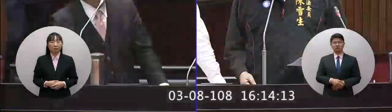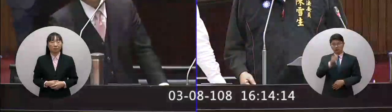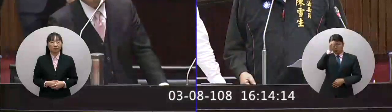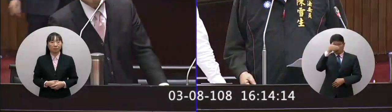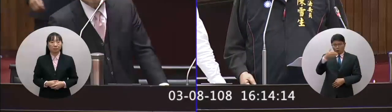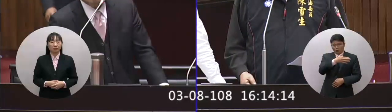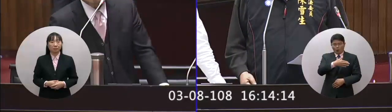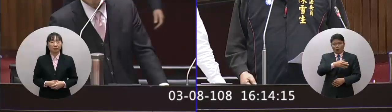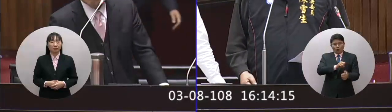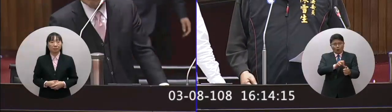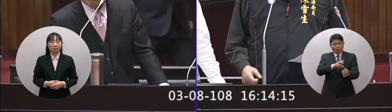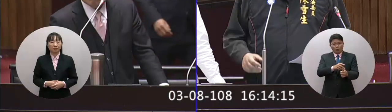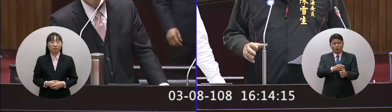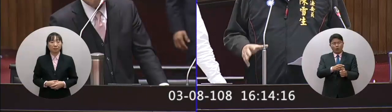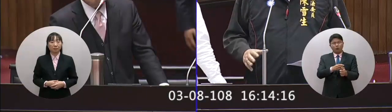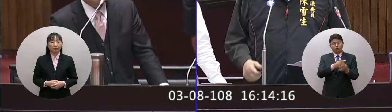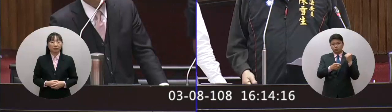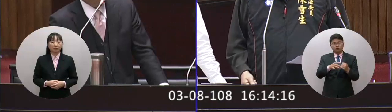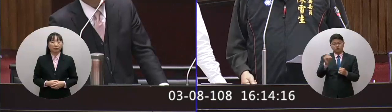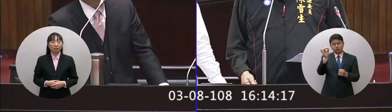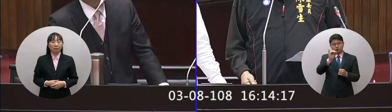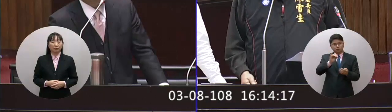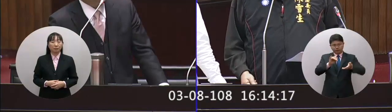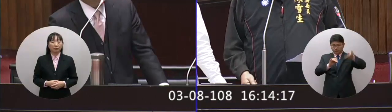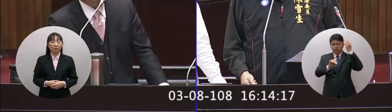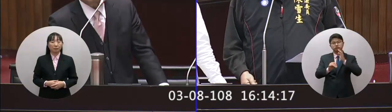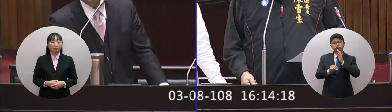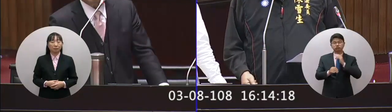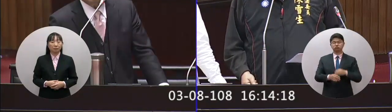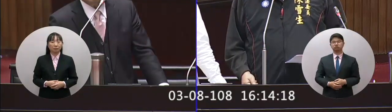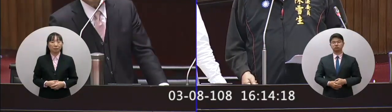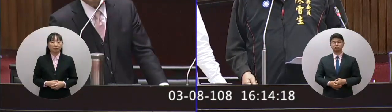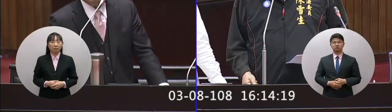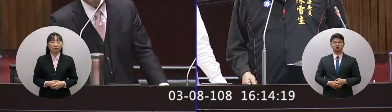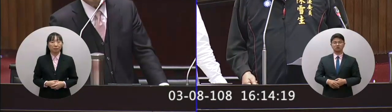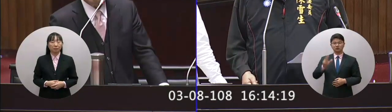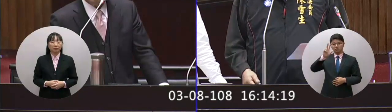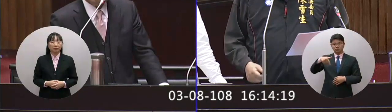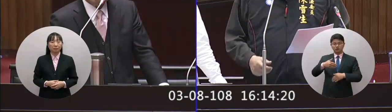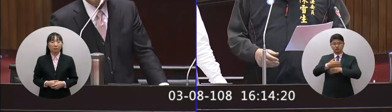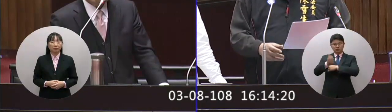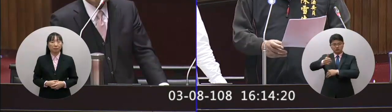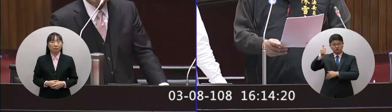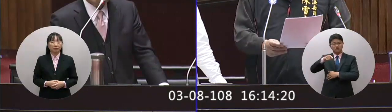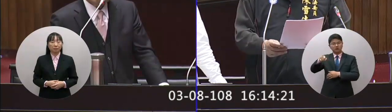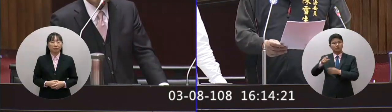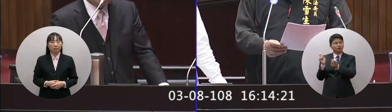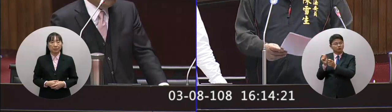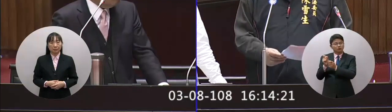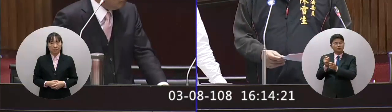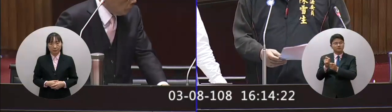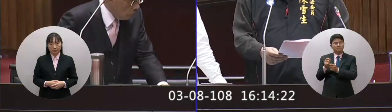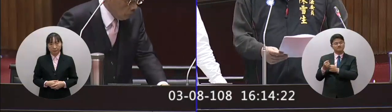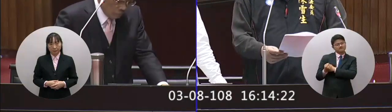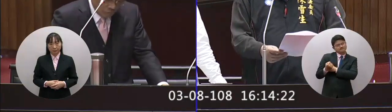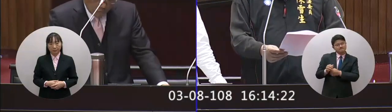鱼带养了几千尾啊，那我们一直呢，我们刘县长哈，刘增义县长的团队啊，近期我们积极